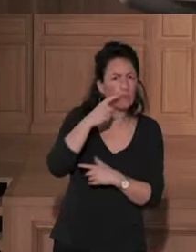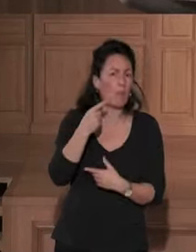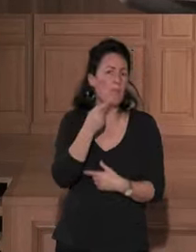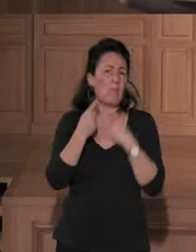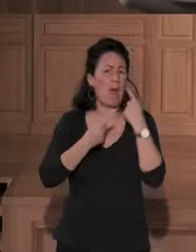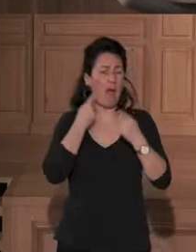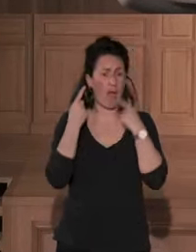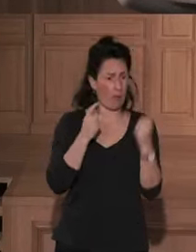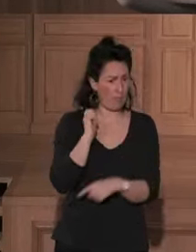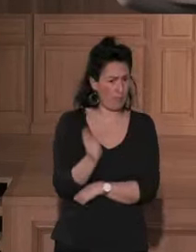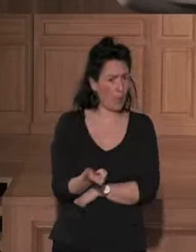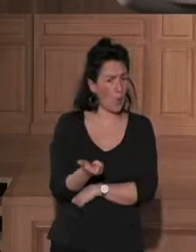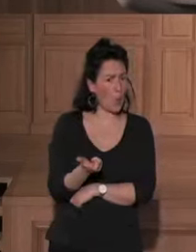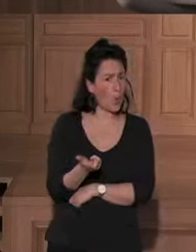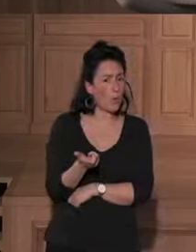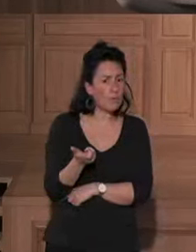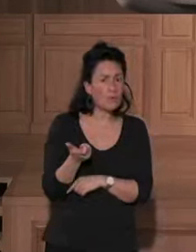tout cas,